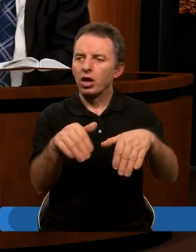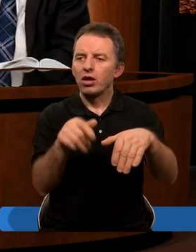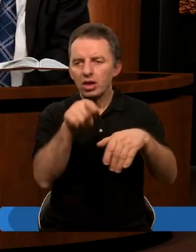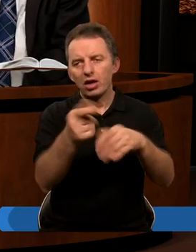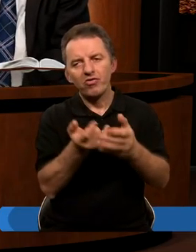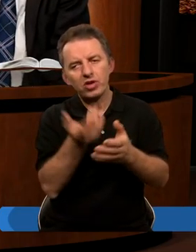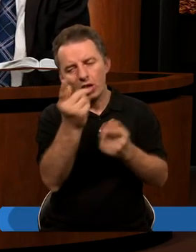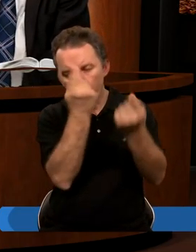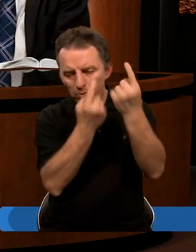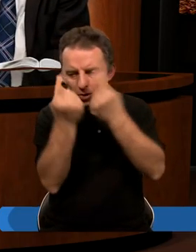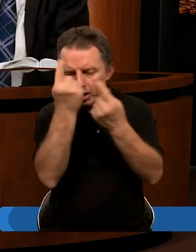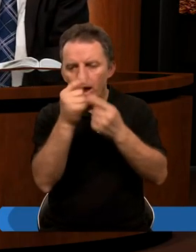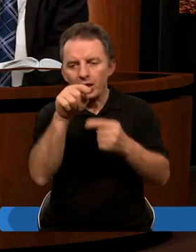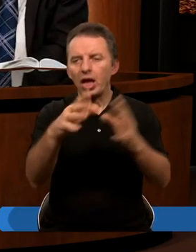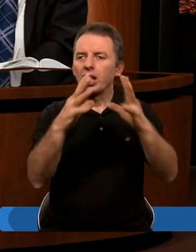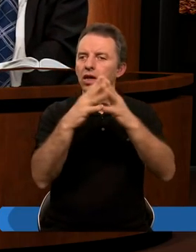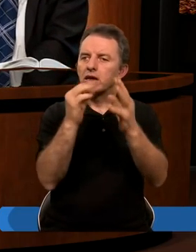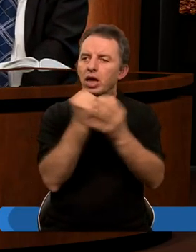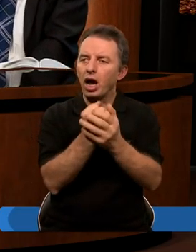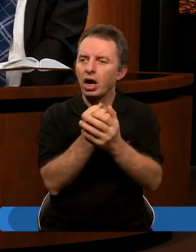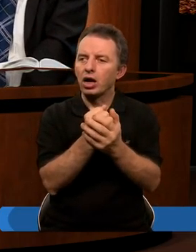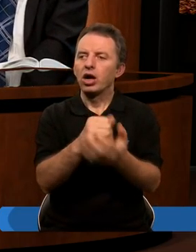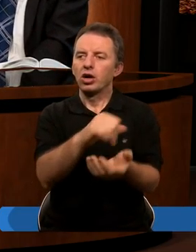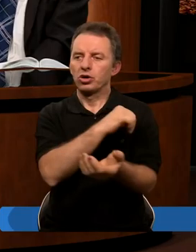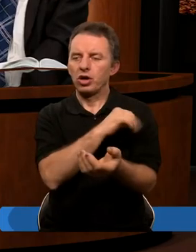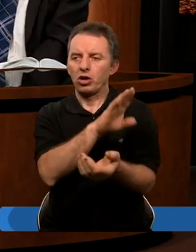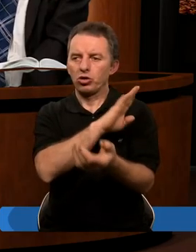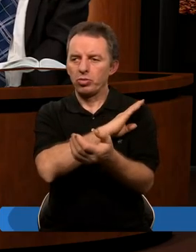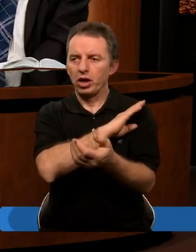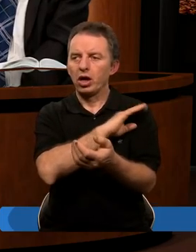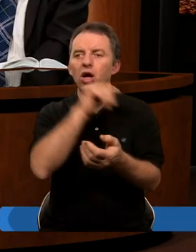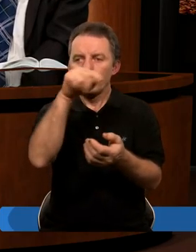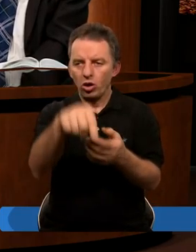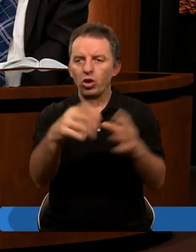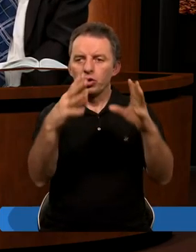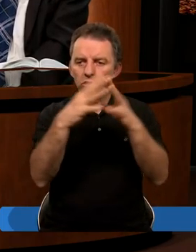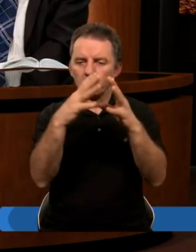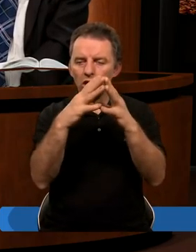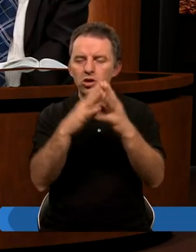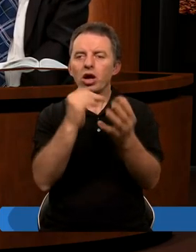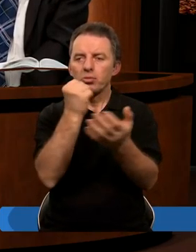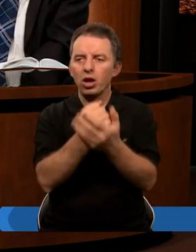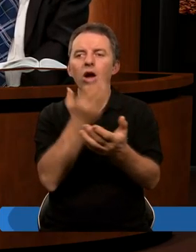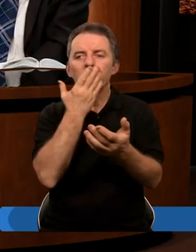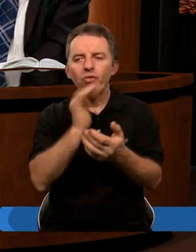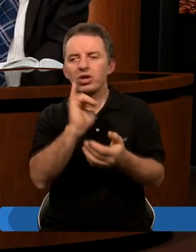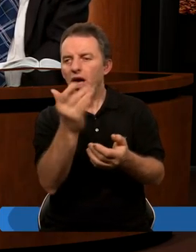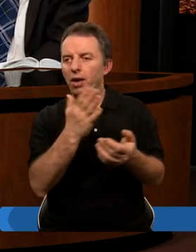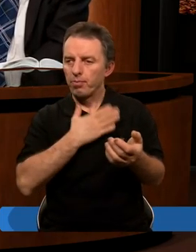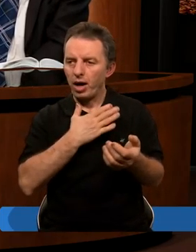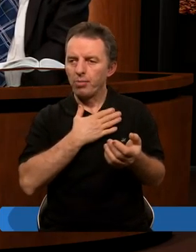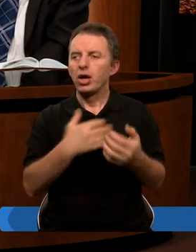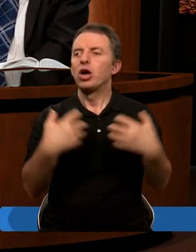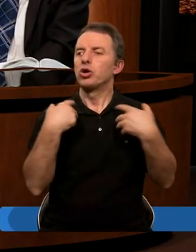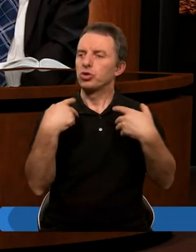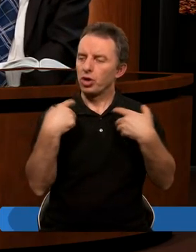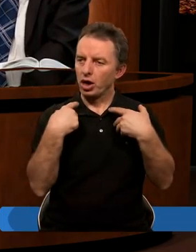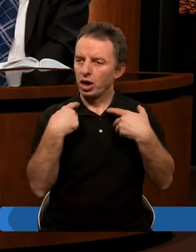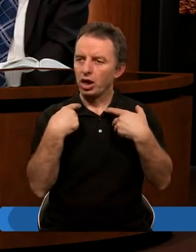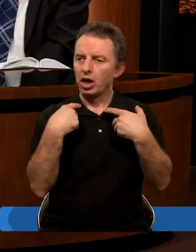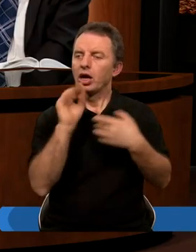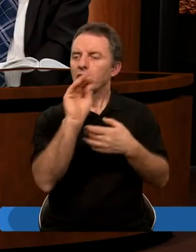myśli, że ten zakon grzechu i śmierci to dziesięć przykazań, które mówi, jak mamy żyć i